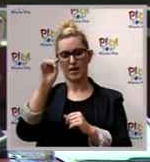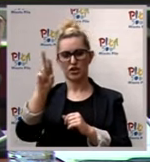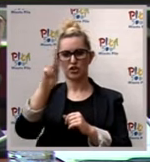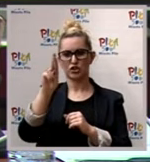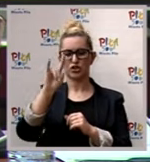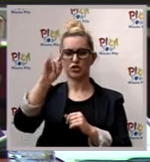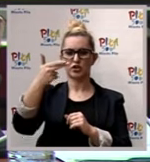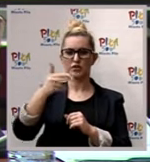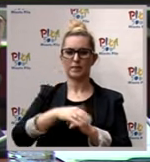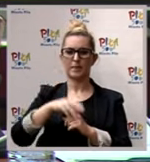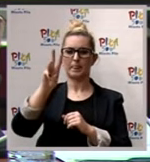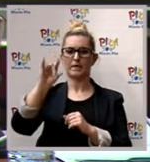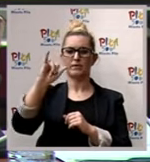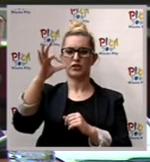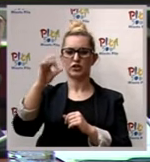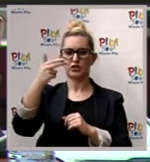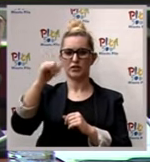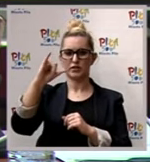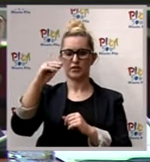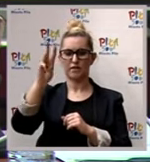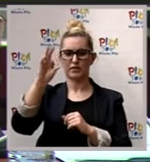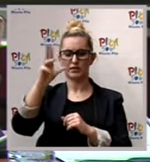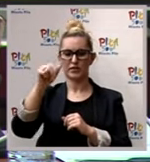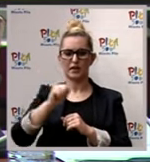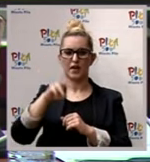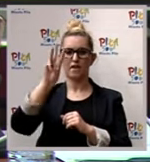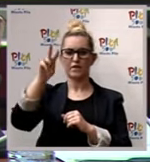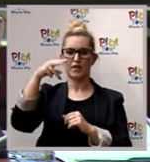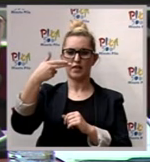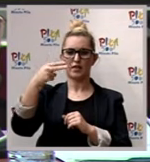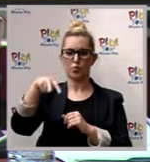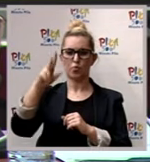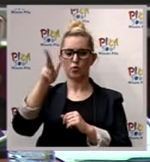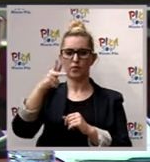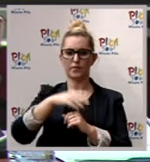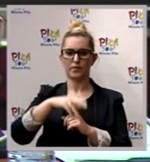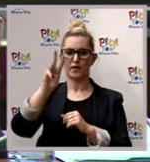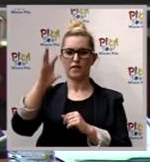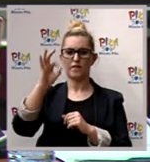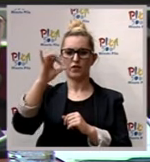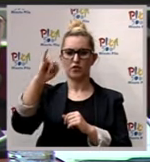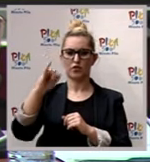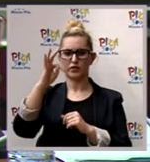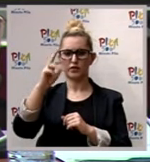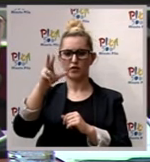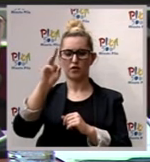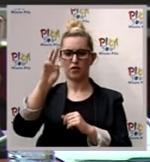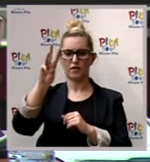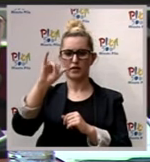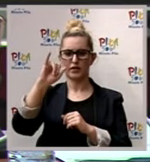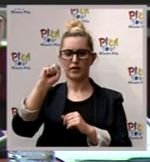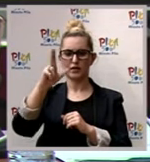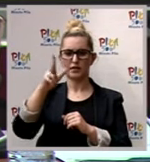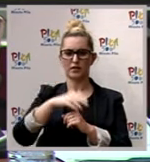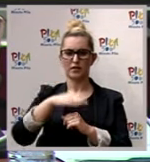Bogumiła Elżbieta Wiśniewska, Anna Wnuk, Zbigniew Czesław Wojtkowiak, Monika